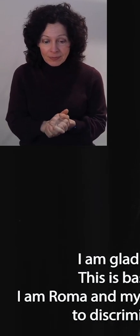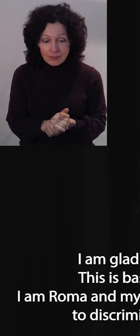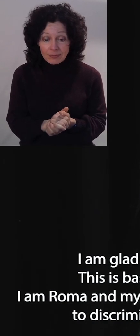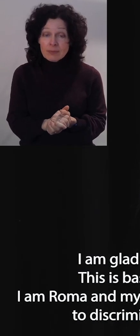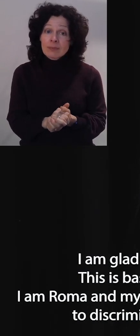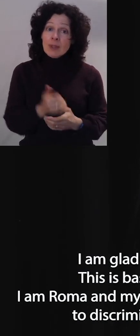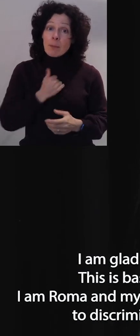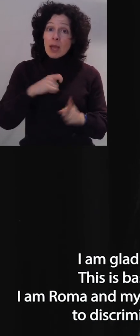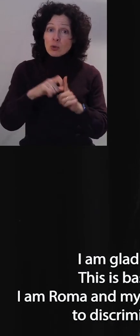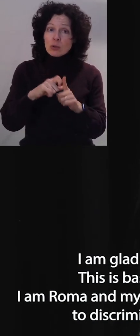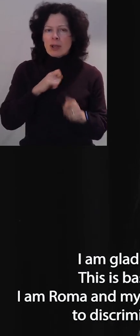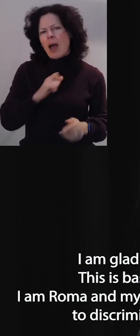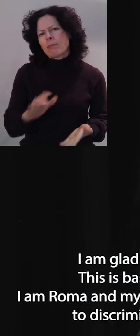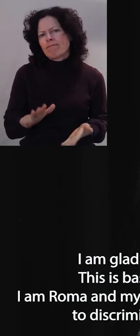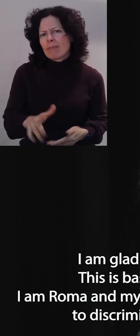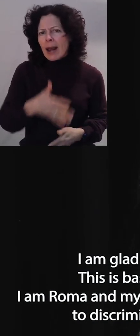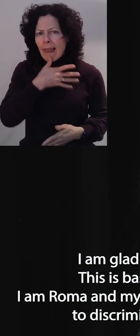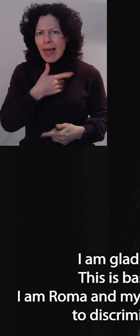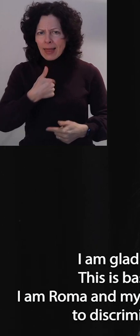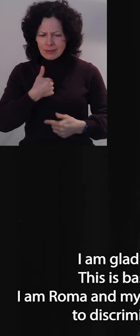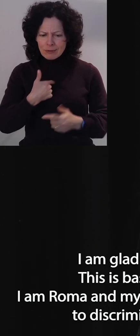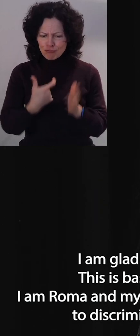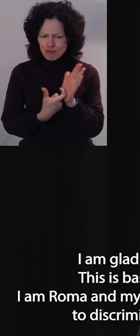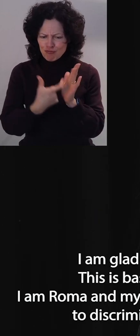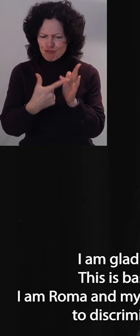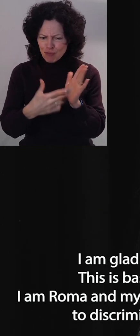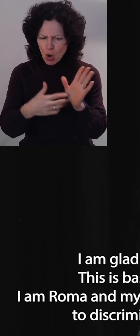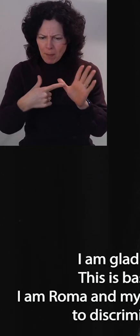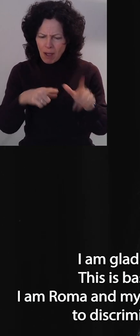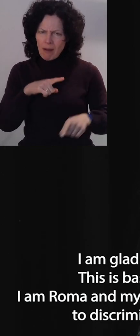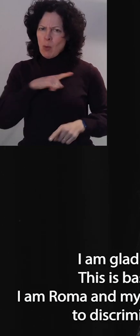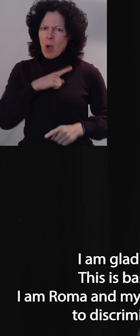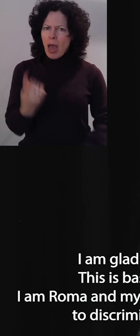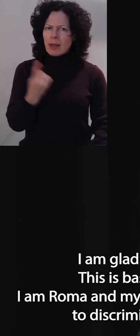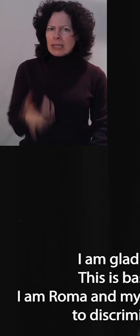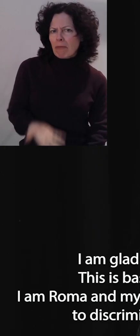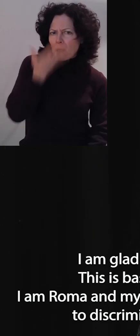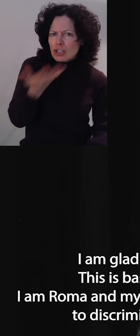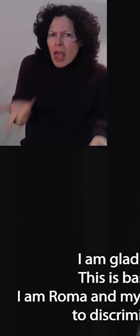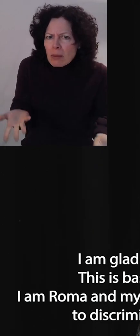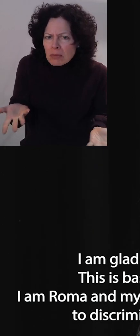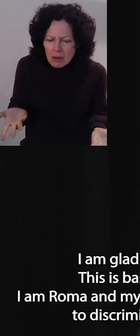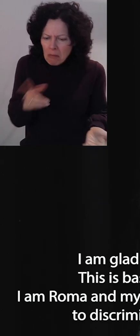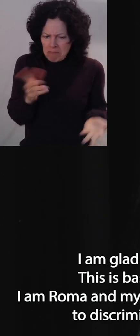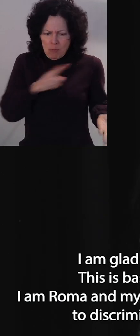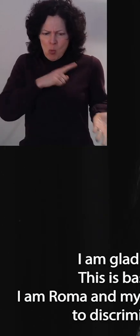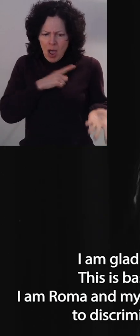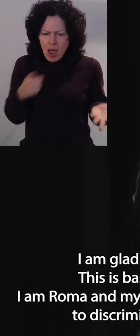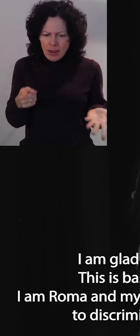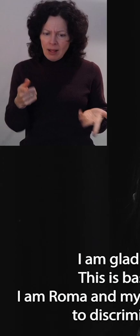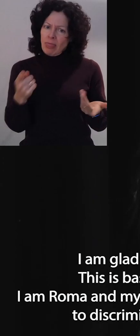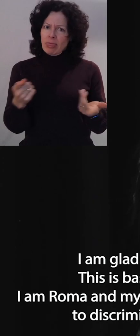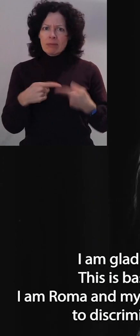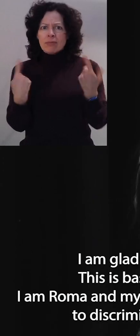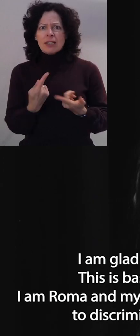Tak jsem ráda, že je Romka. Jako proč by se měla za to stydět? Jsme prostě takový, jaký jsme.